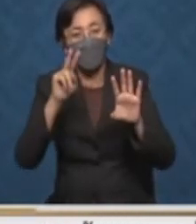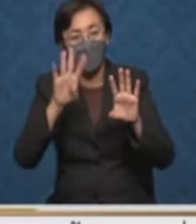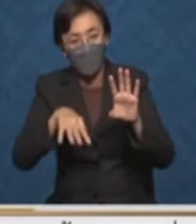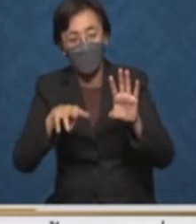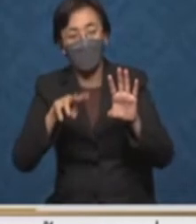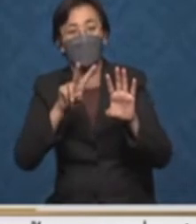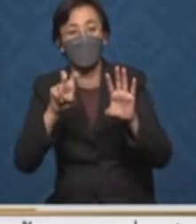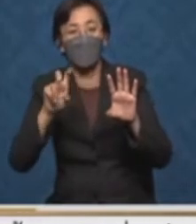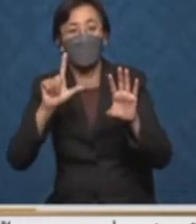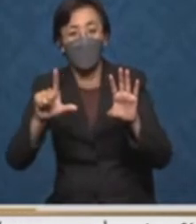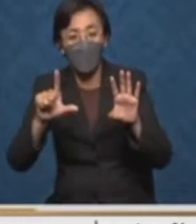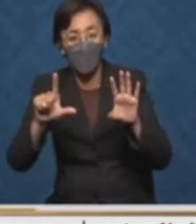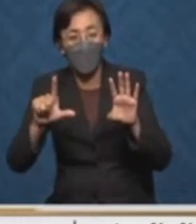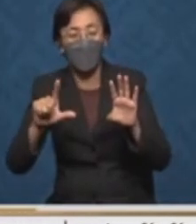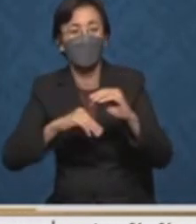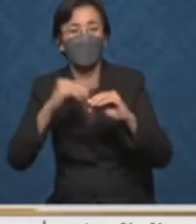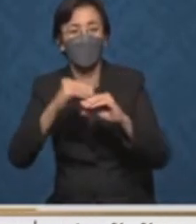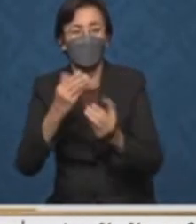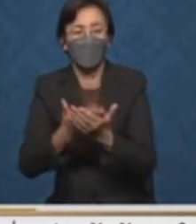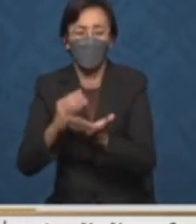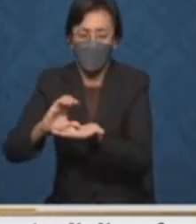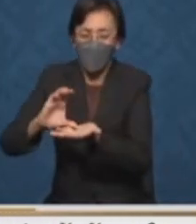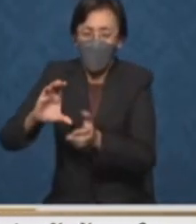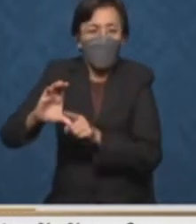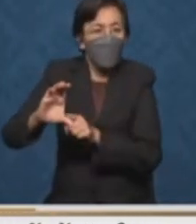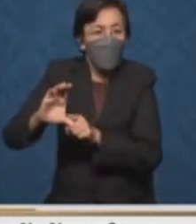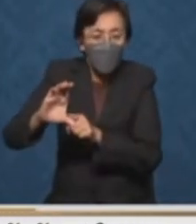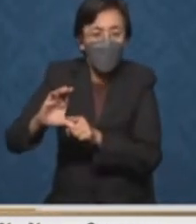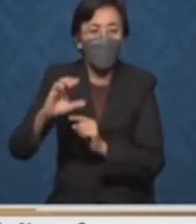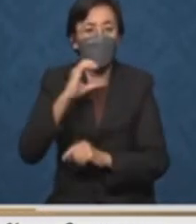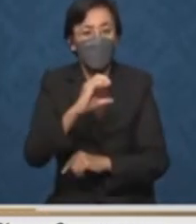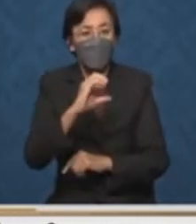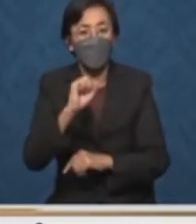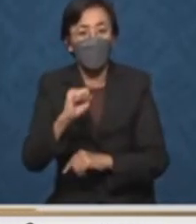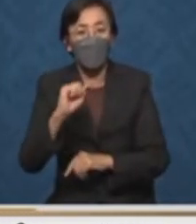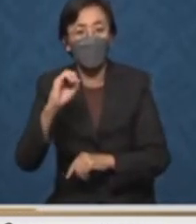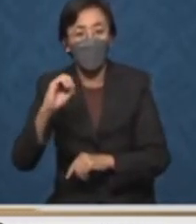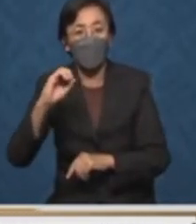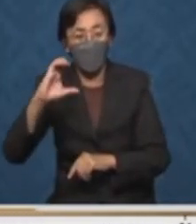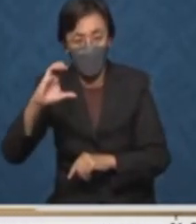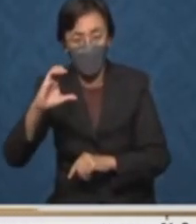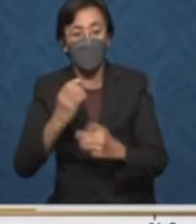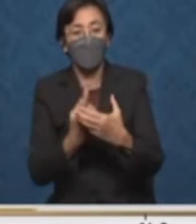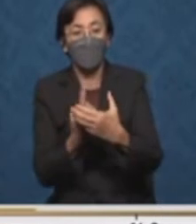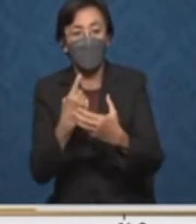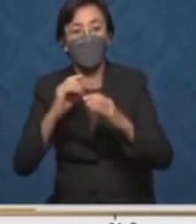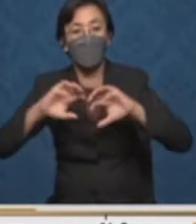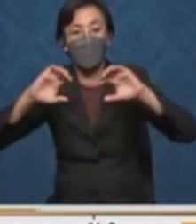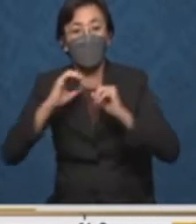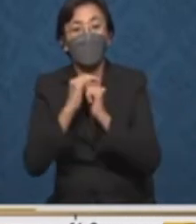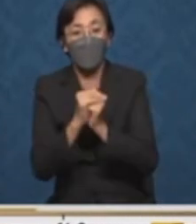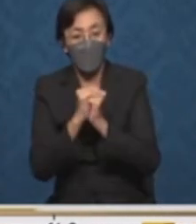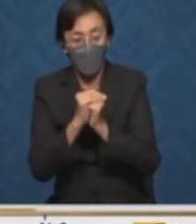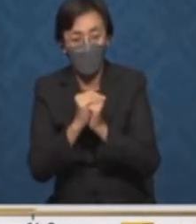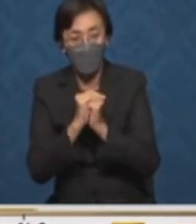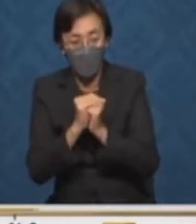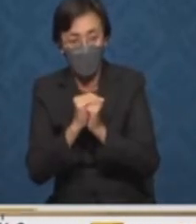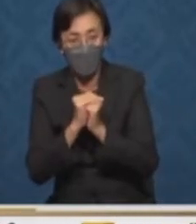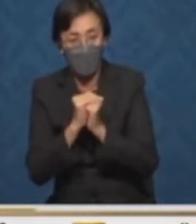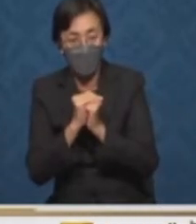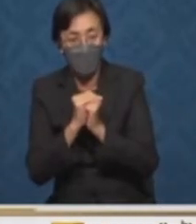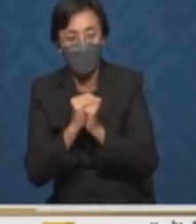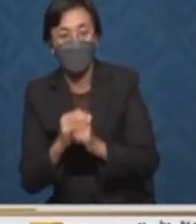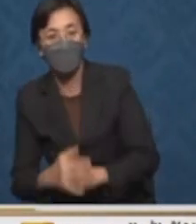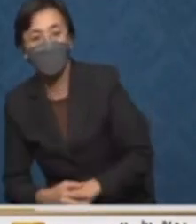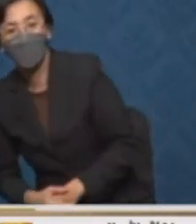ล้านเนี่ยมันใหญ่โตมโหฬารครับแล้ว CSOC เนี่ยเป็นตัวแทนรัฐบาลจีนครับท่านประธาน